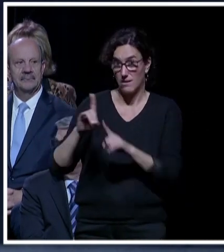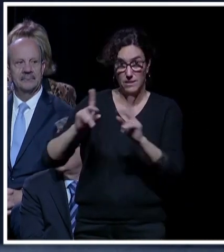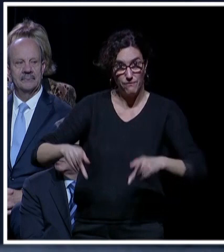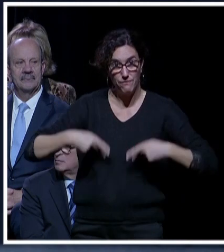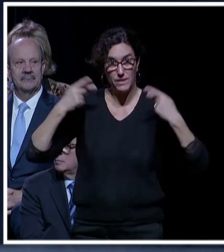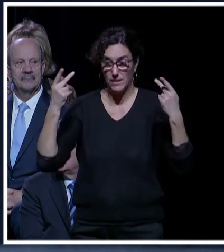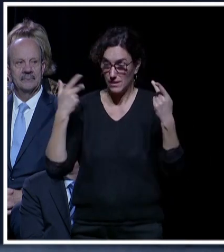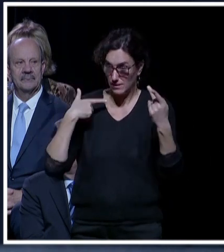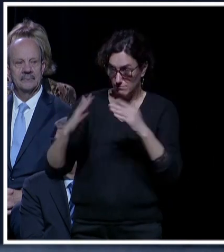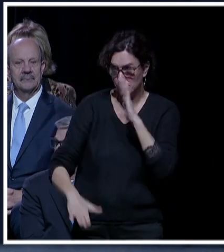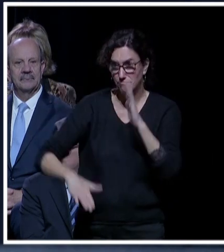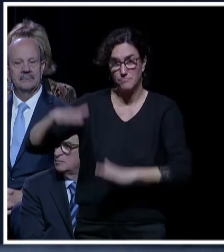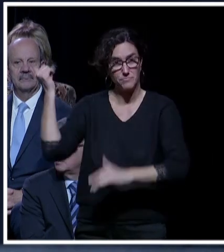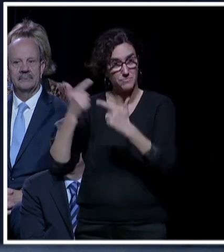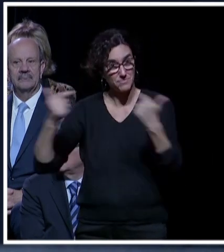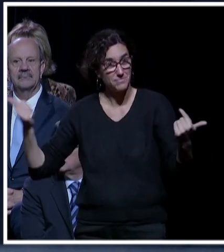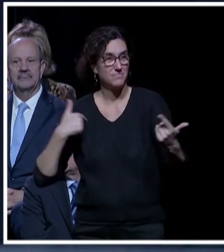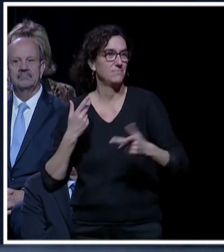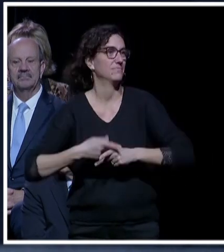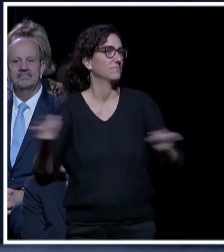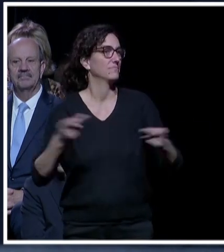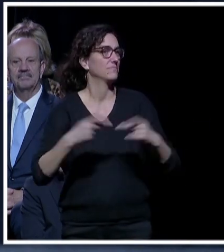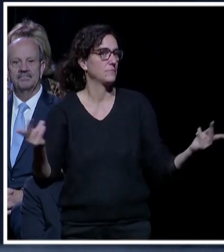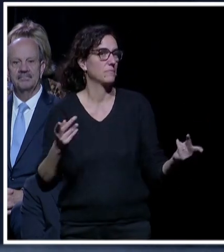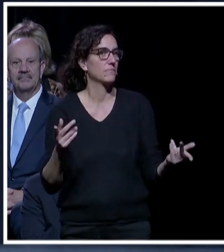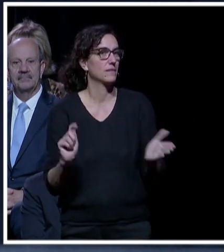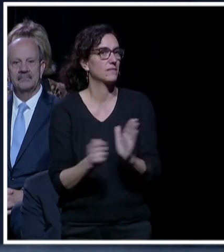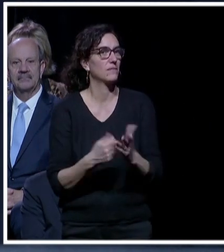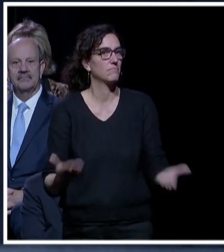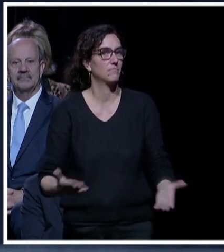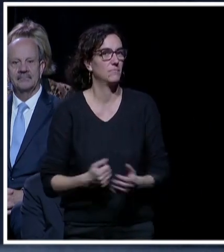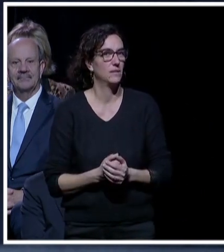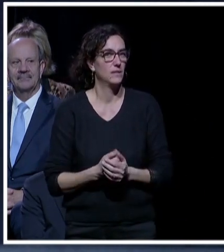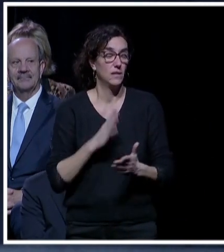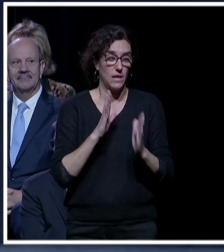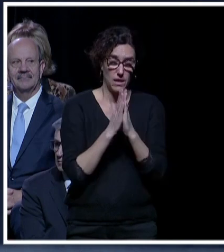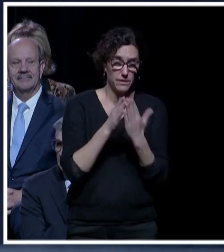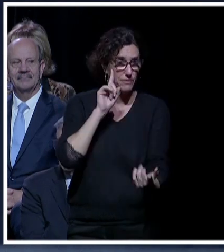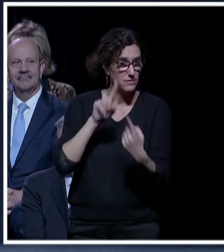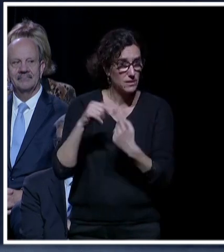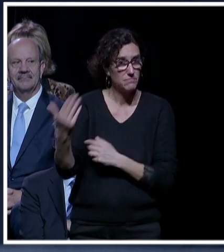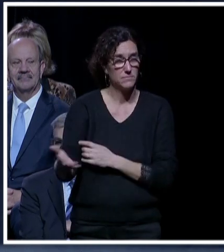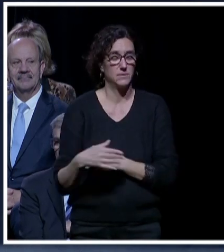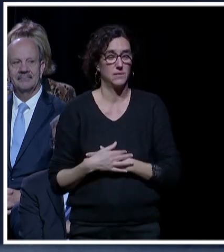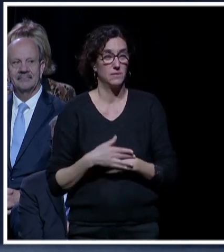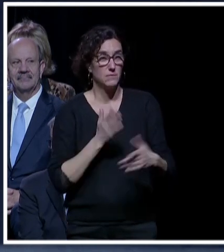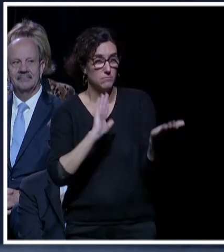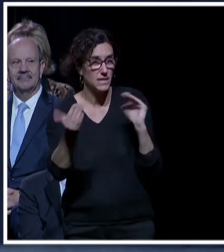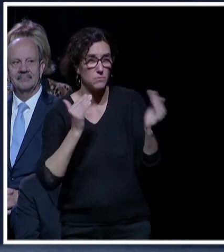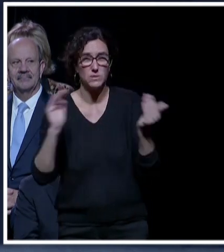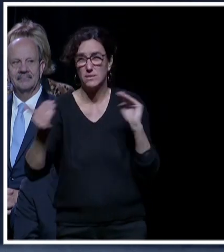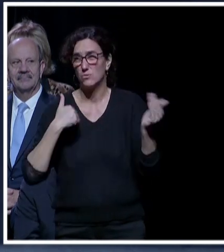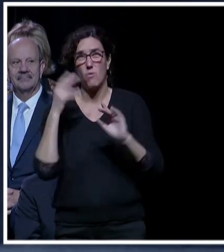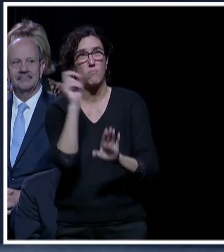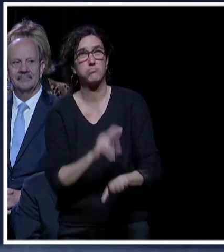parlent. Des magnifiques livres sont sortis. Il est actuellement exposé à Dallas et bientôt à Washington. Cet